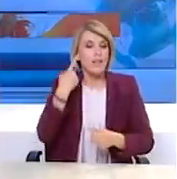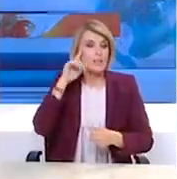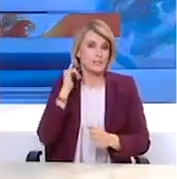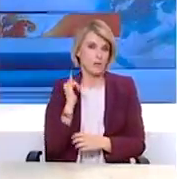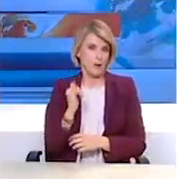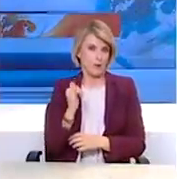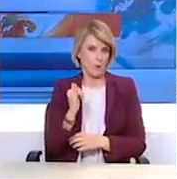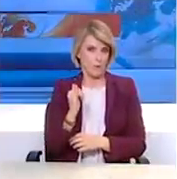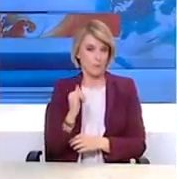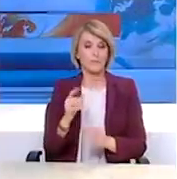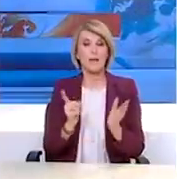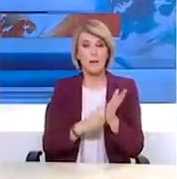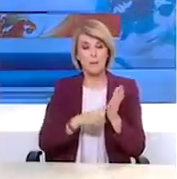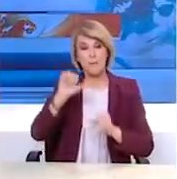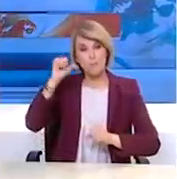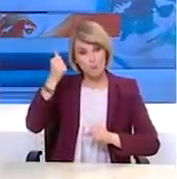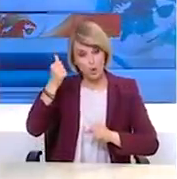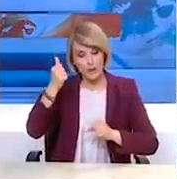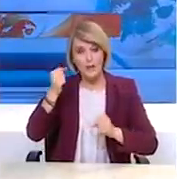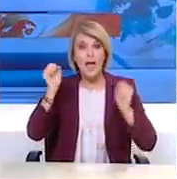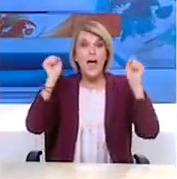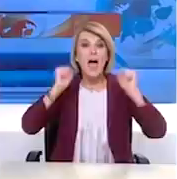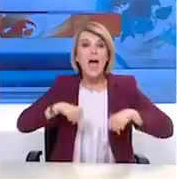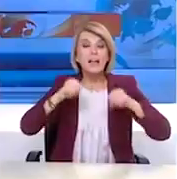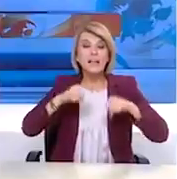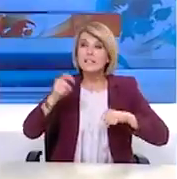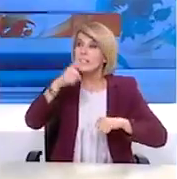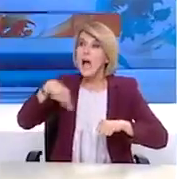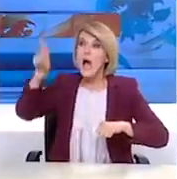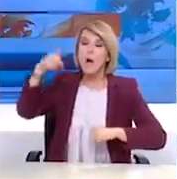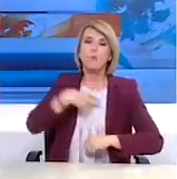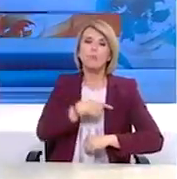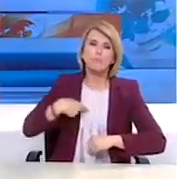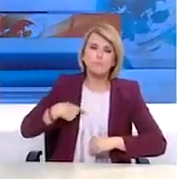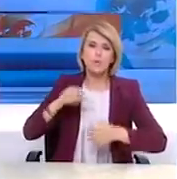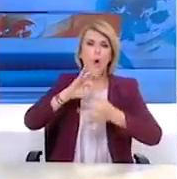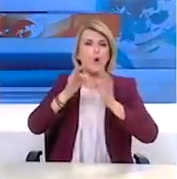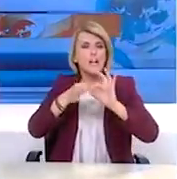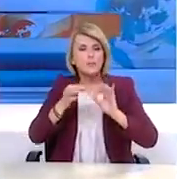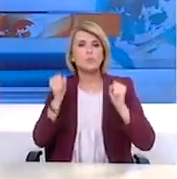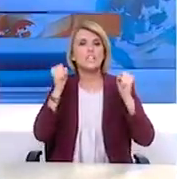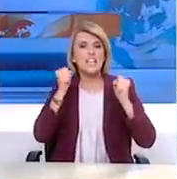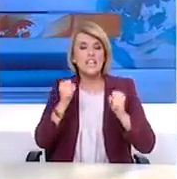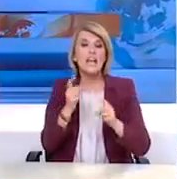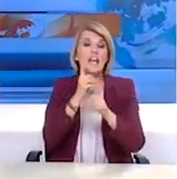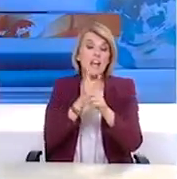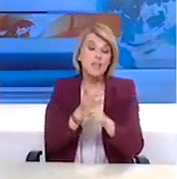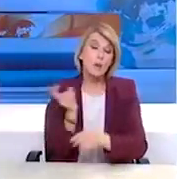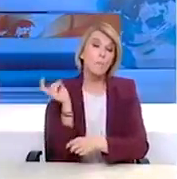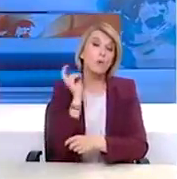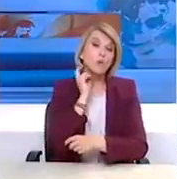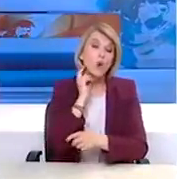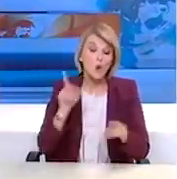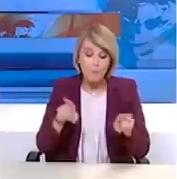έγκριση. Θα πρέπει να πάρει οπωσδήποτε έγκριση από τις αρμόδιες αρχές. Θα πρέπει να γίνει στα πλαίσια συγκεκριμένου πρωτοκόλλου με τους κανόνες της